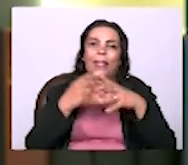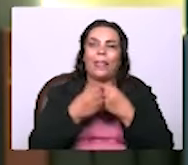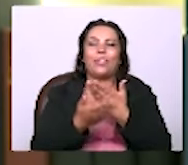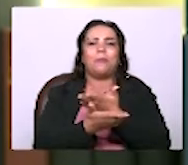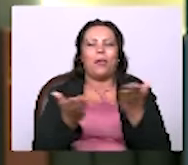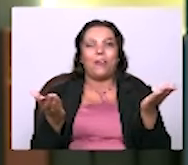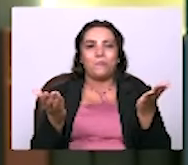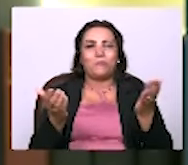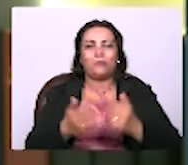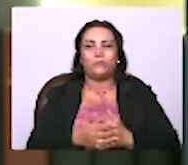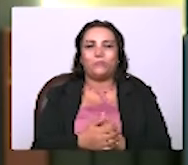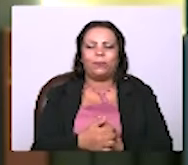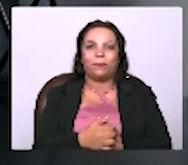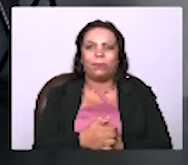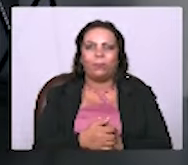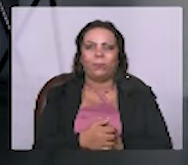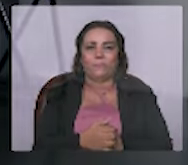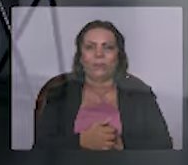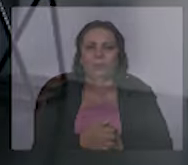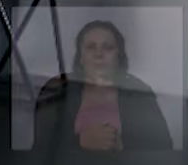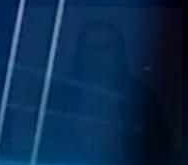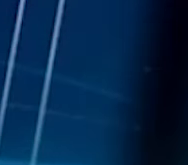الاستئناف فقره هذه الحلقه